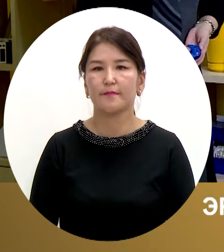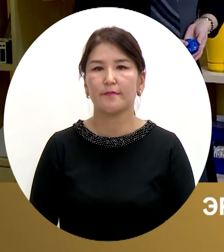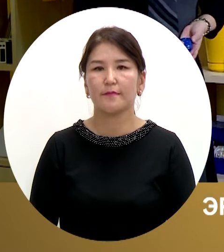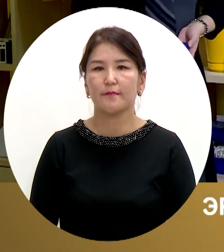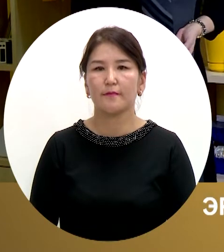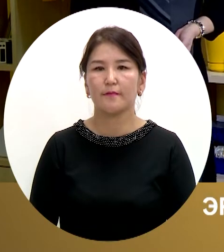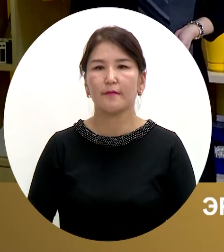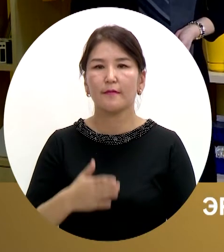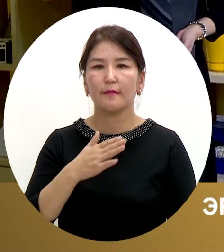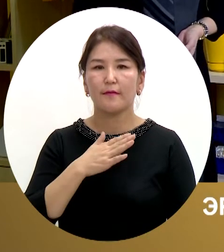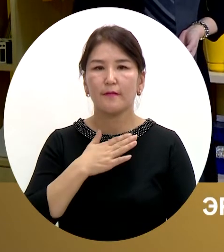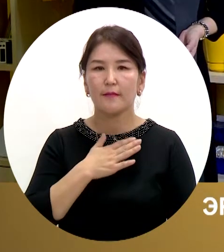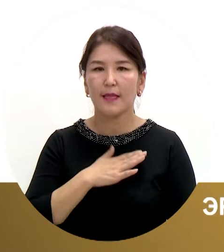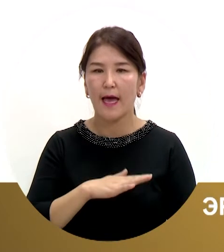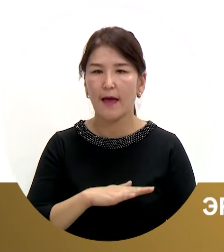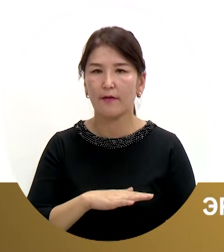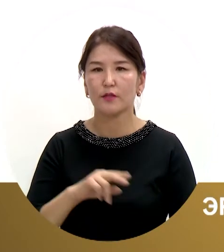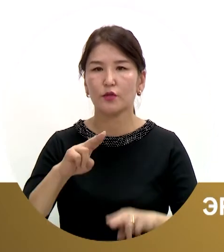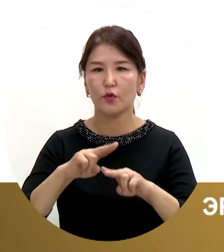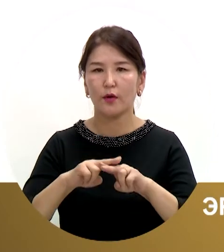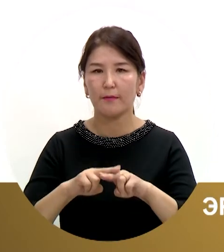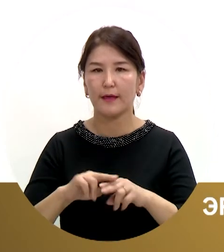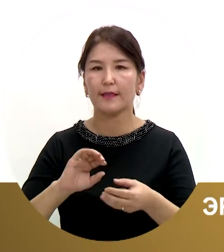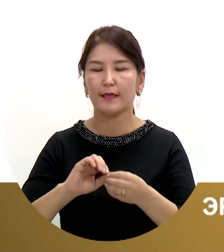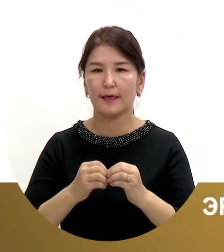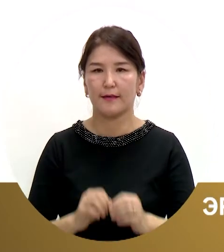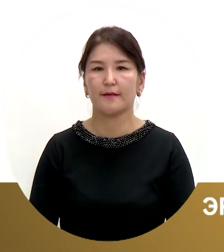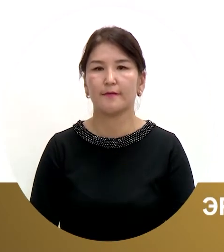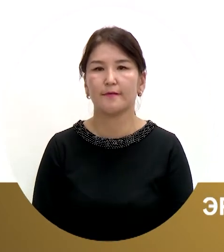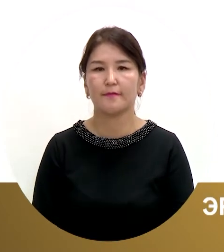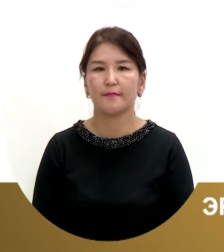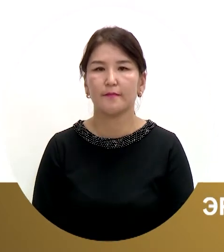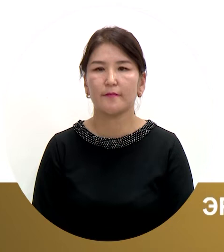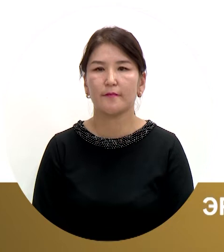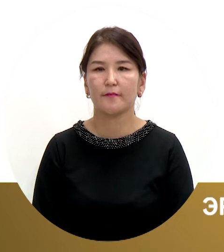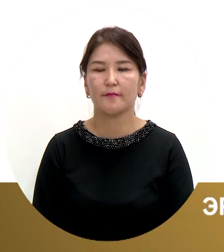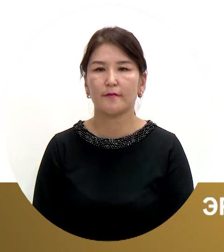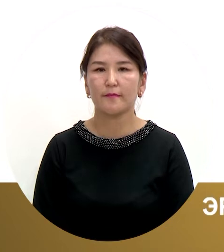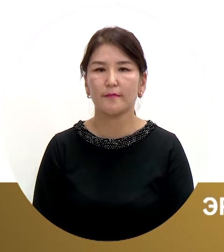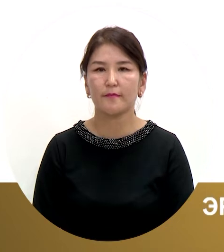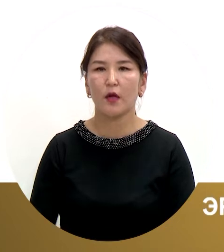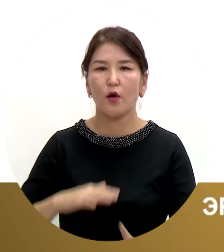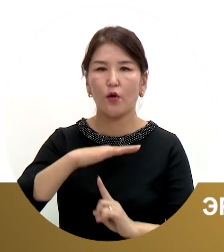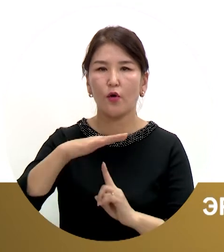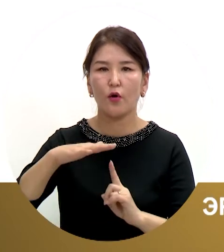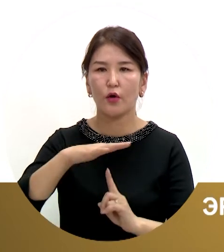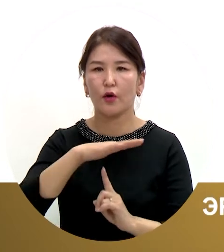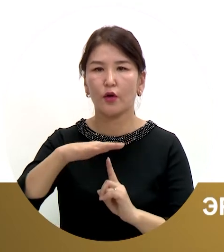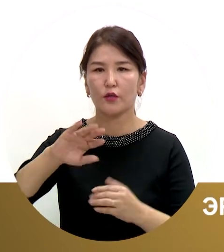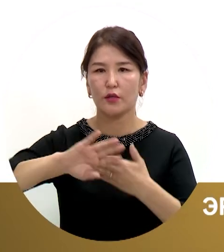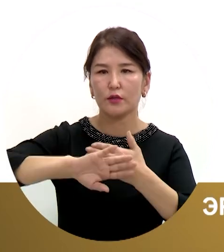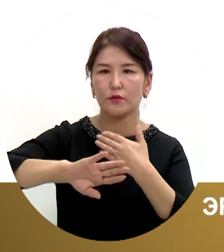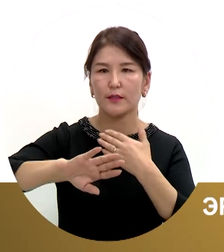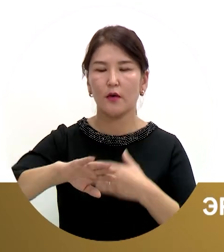Дасгалыг хийхдээ аль болохоор сууга байдлаар хийх нь зүйтэй. Гэхдээ бас боломжгүй зогсоод хийж болно. За тайван байдалд суугаад өөрийгөө